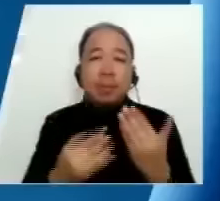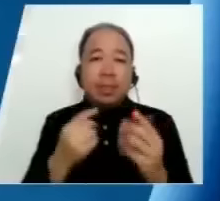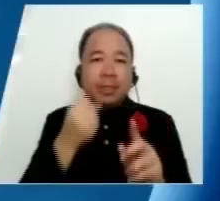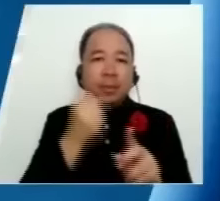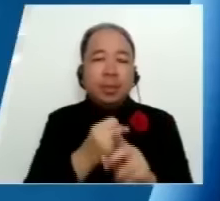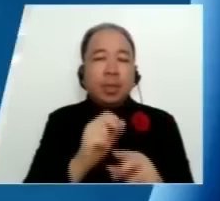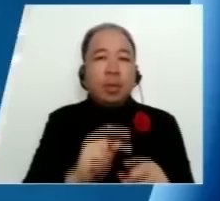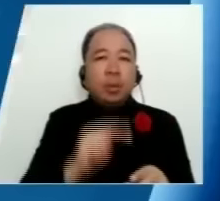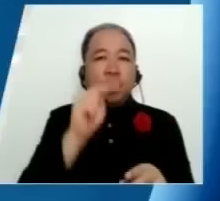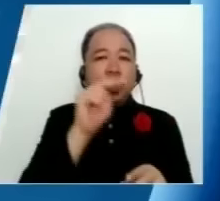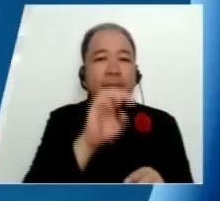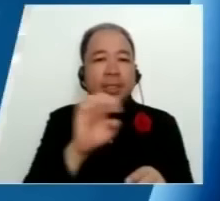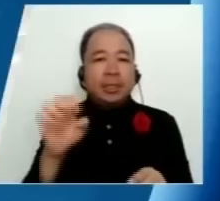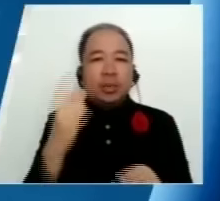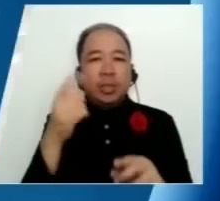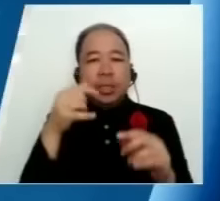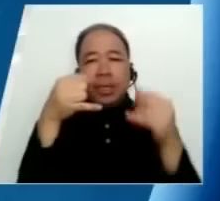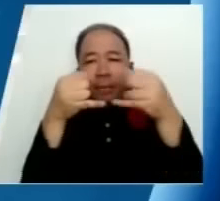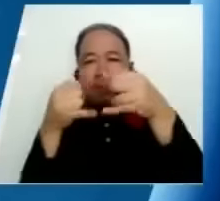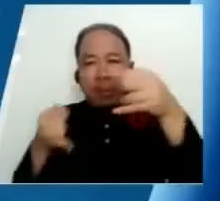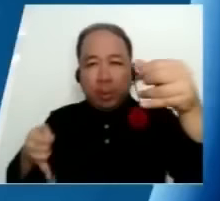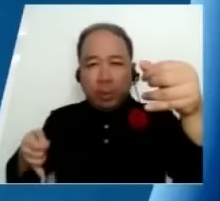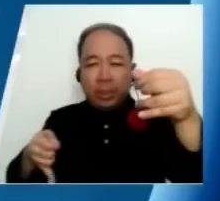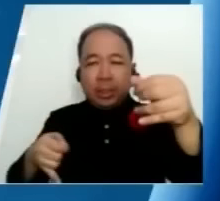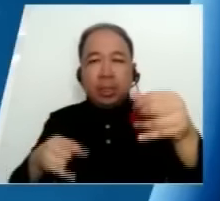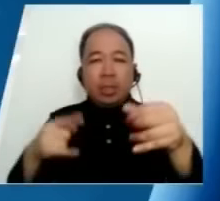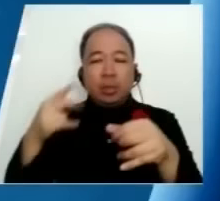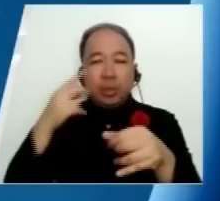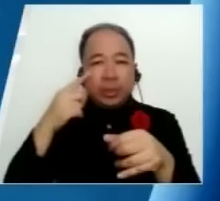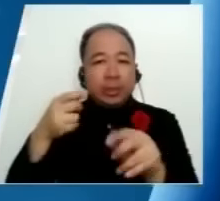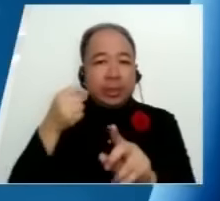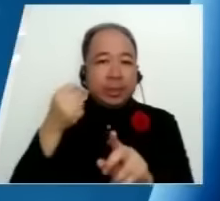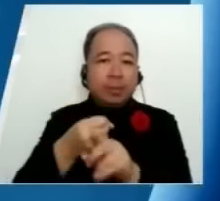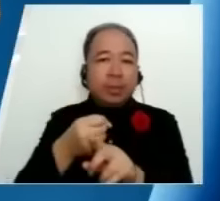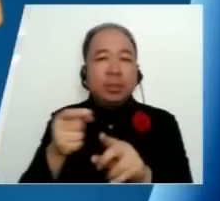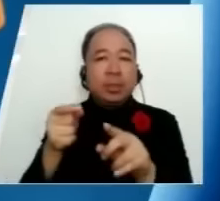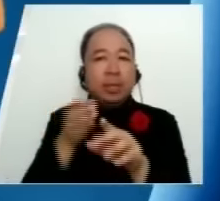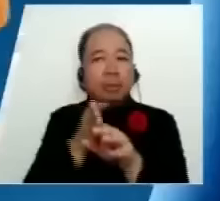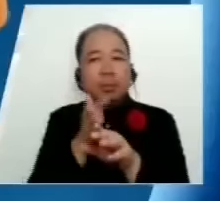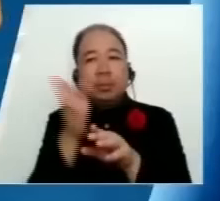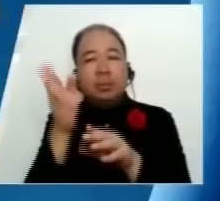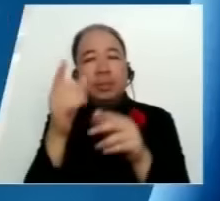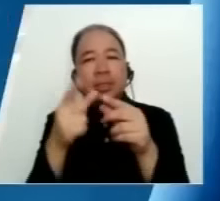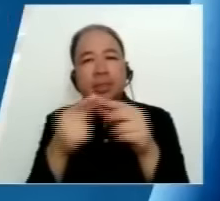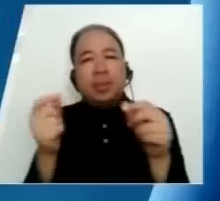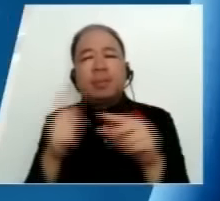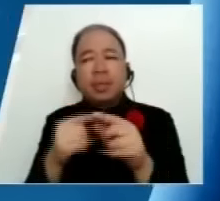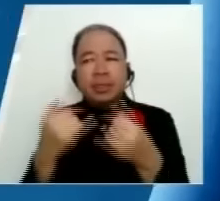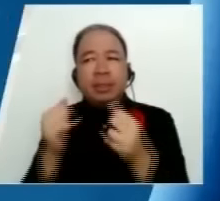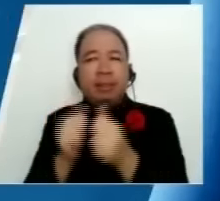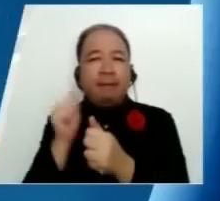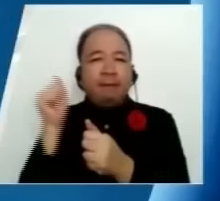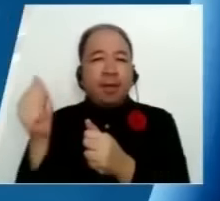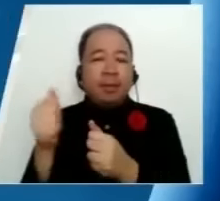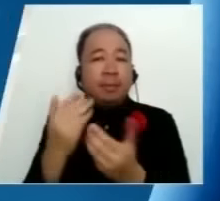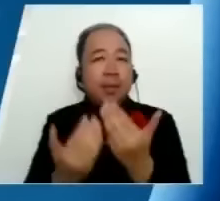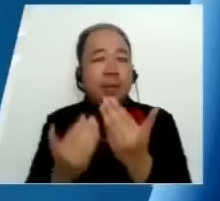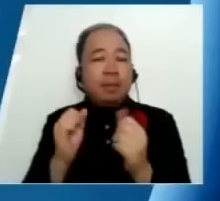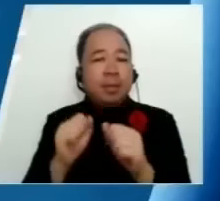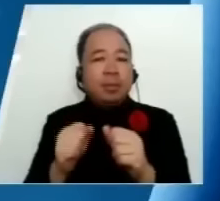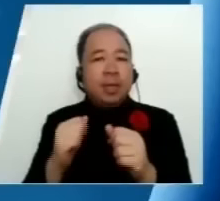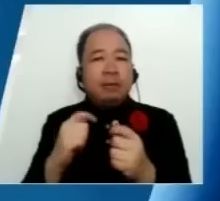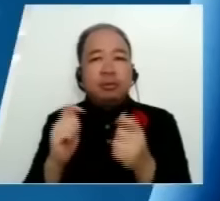boundary o sa may kanto lamang at tutumbukin naman ang bansang Japan. Pero medyo malayo pa po yan at posible pang magkaroon ng mga